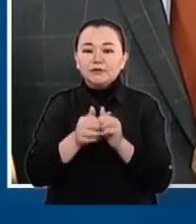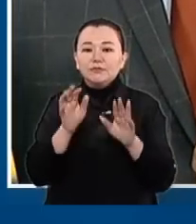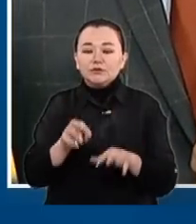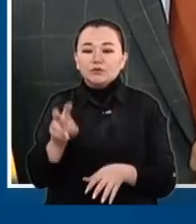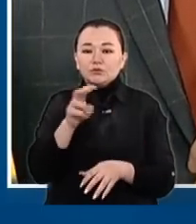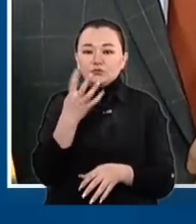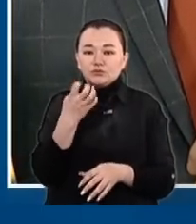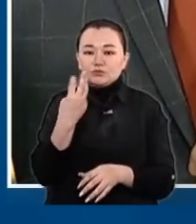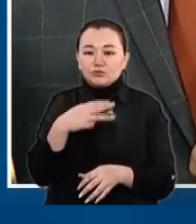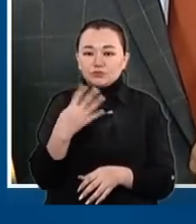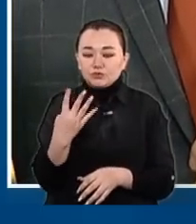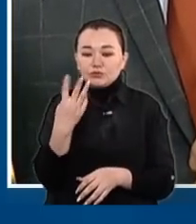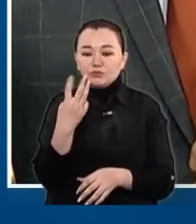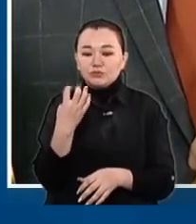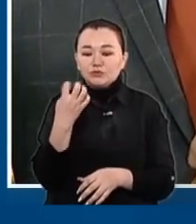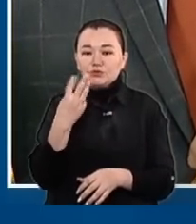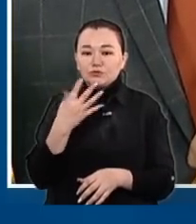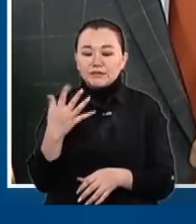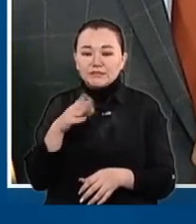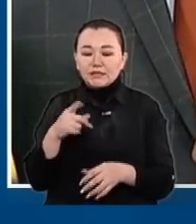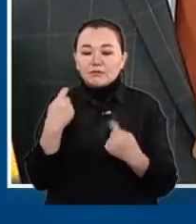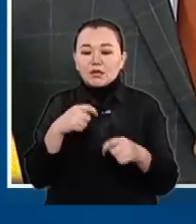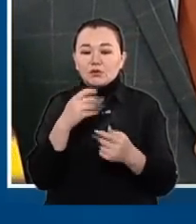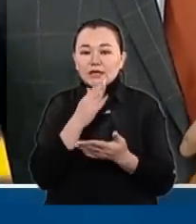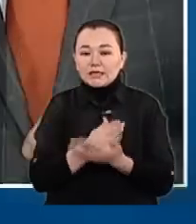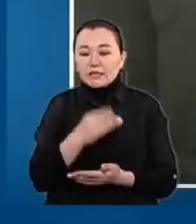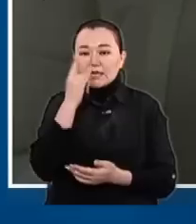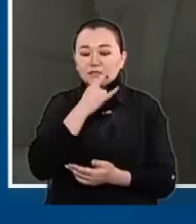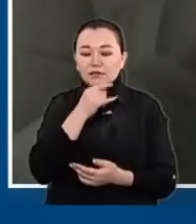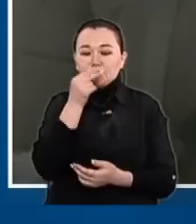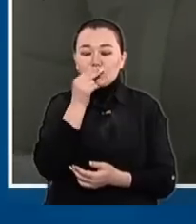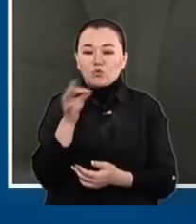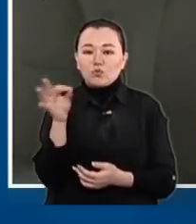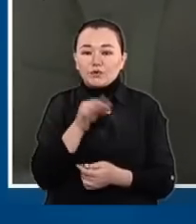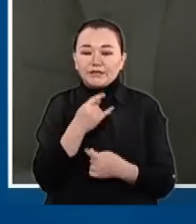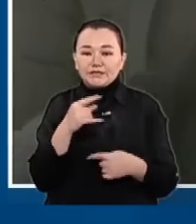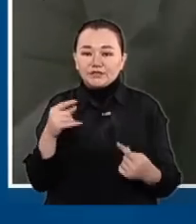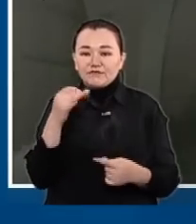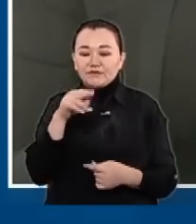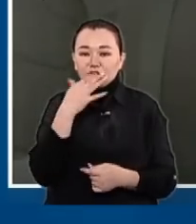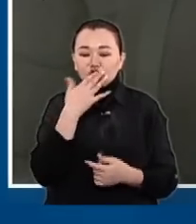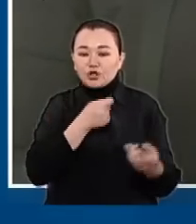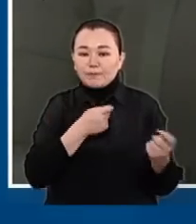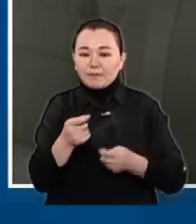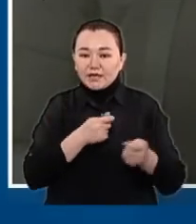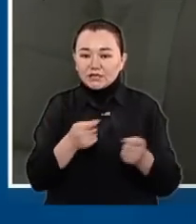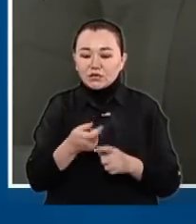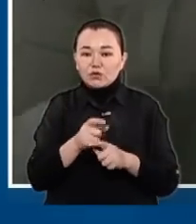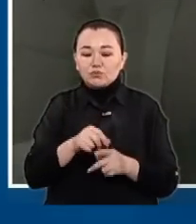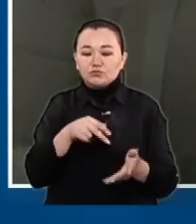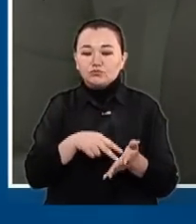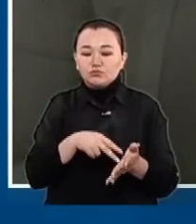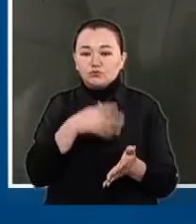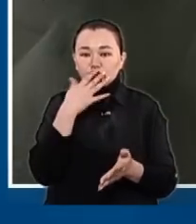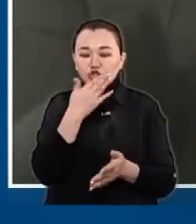доллар 434-435 теңгеден сатылып жатыр. Ал Қазақстан азық-түліктің кейбір түрін шетелден әкелетіндіктен, оның бағасы